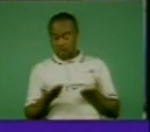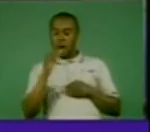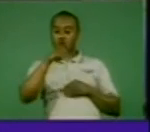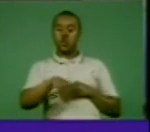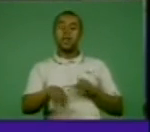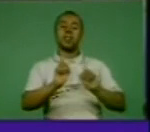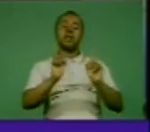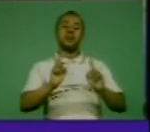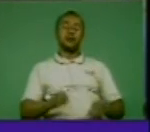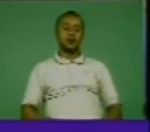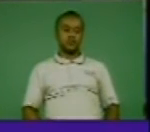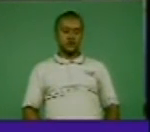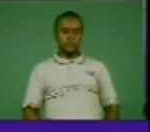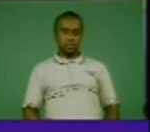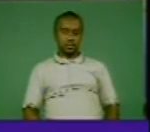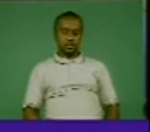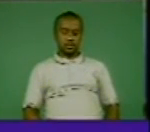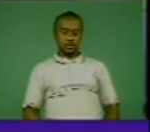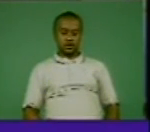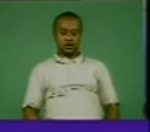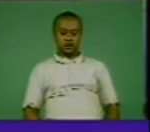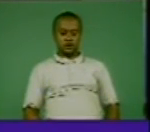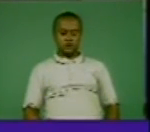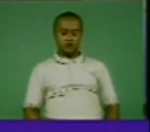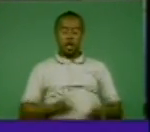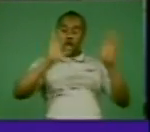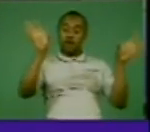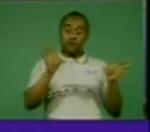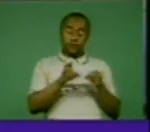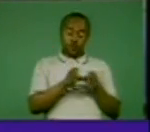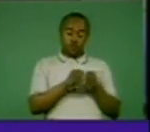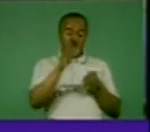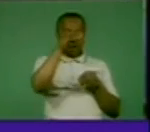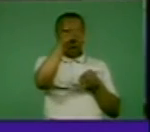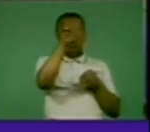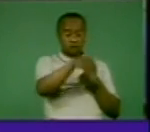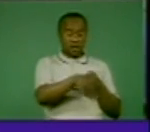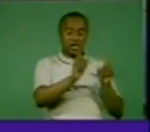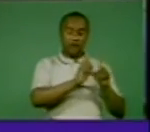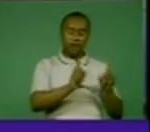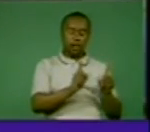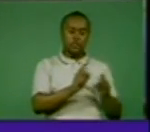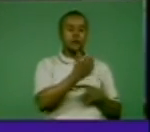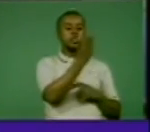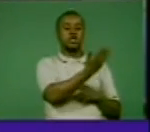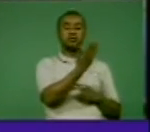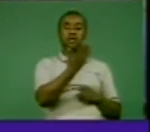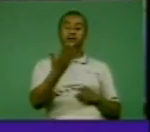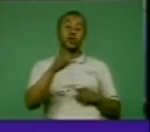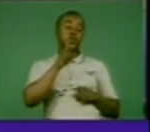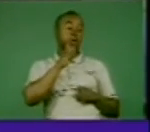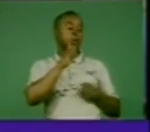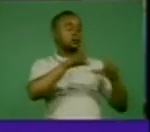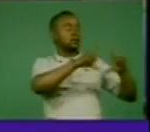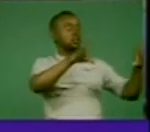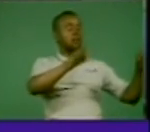Jumla ya kura za hapana ni kura 5 kila ibara. Jumla ya kura za ndio